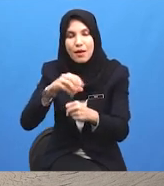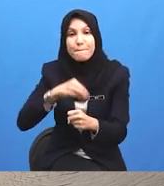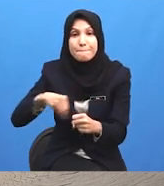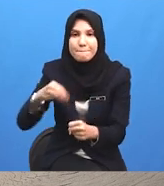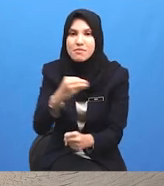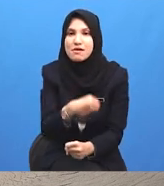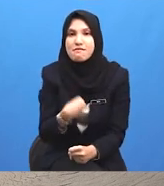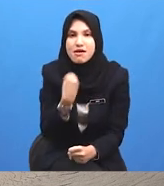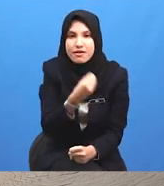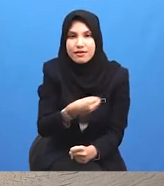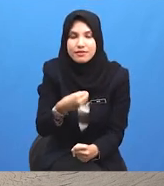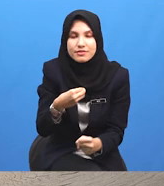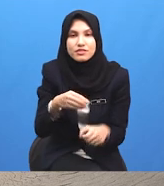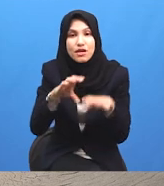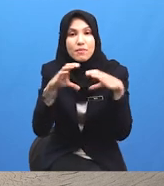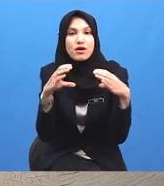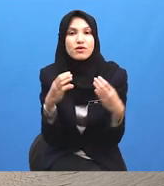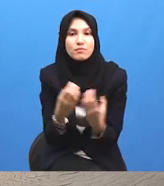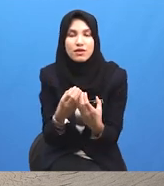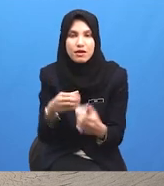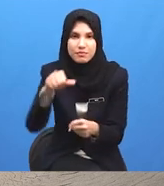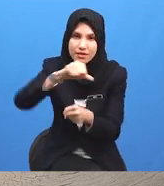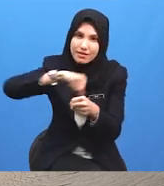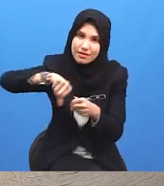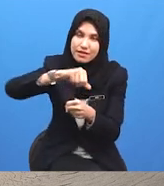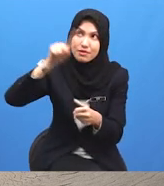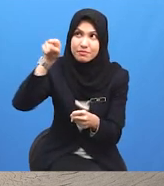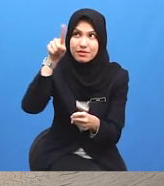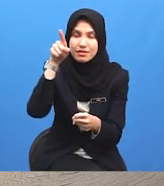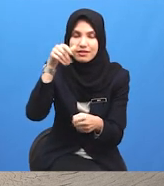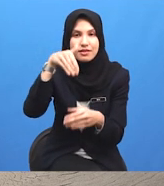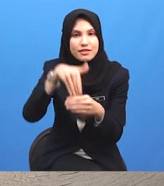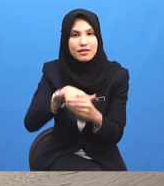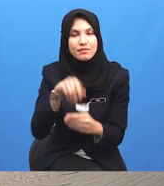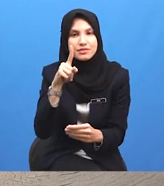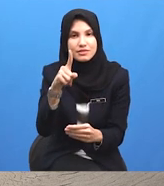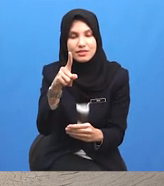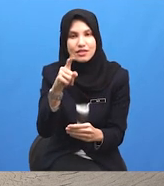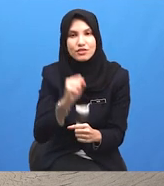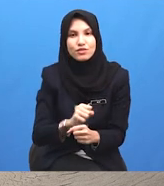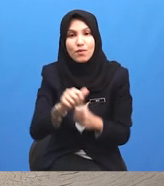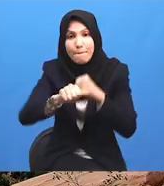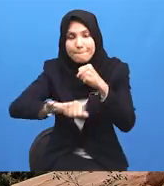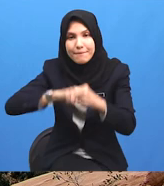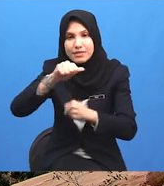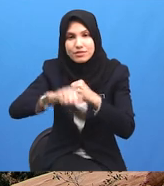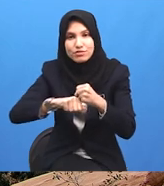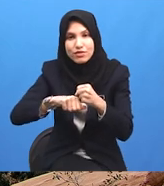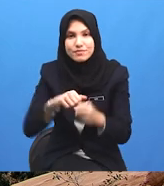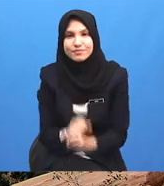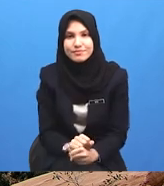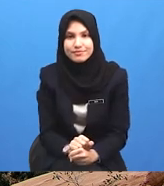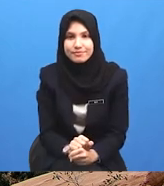berkumpulan mengelilingi matahari dalam satu jalur asteroid.